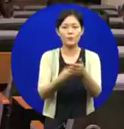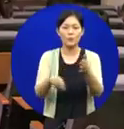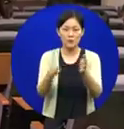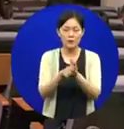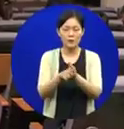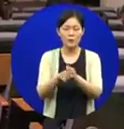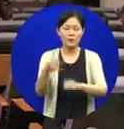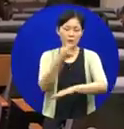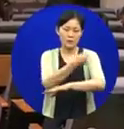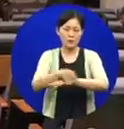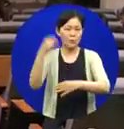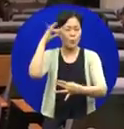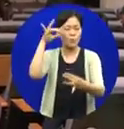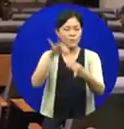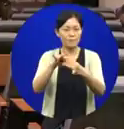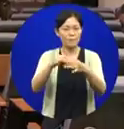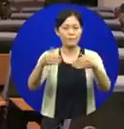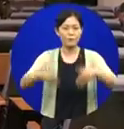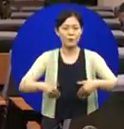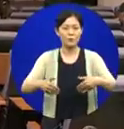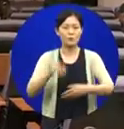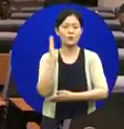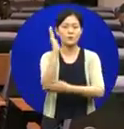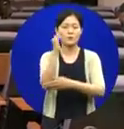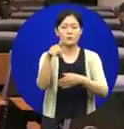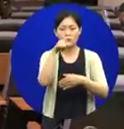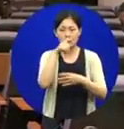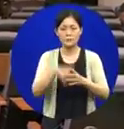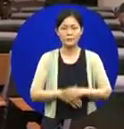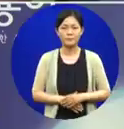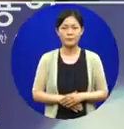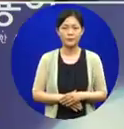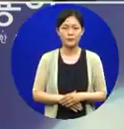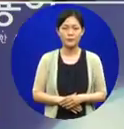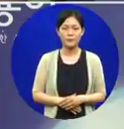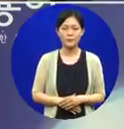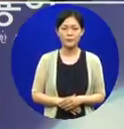조성을 위한 디자인 공감 정책의 필요성을 알렸습니다.